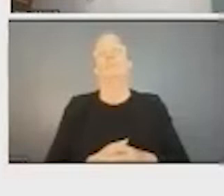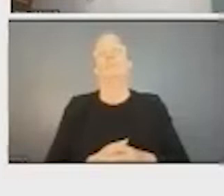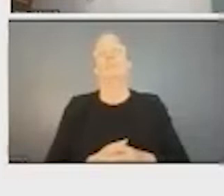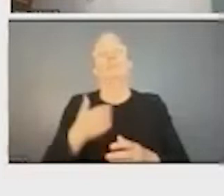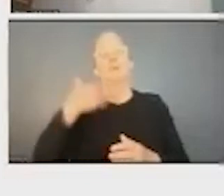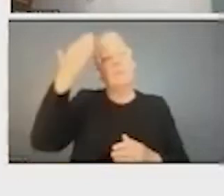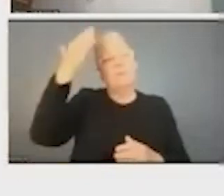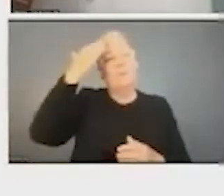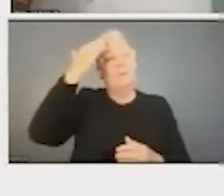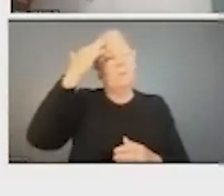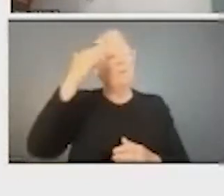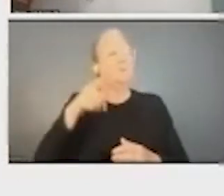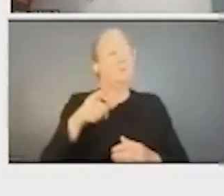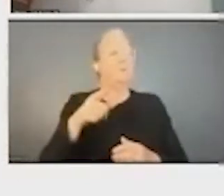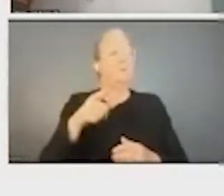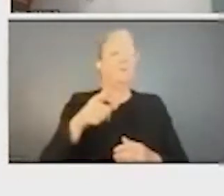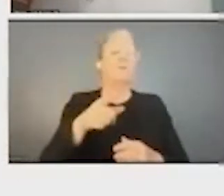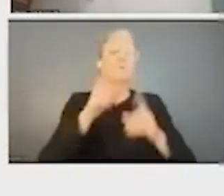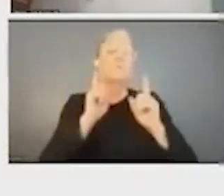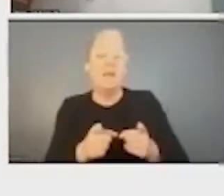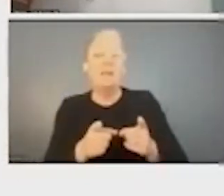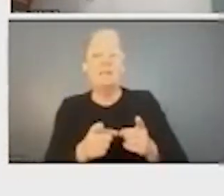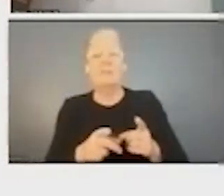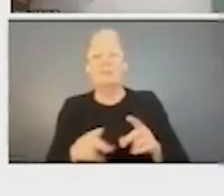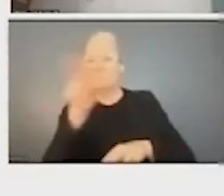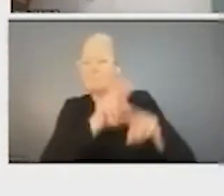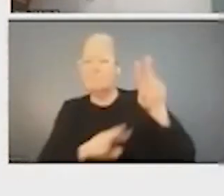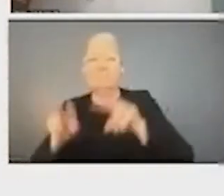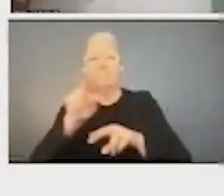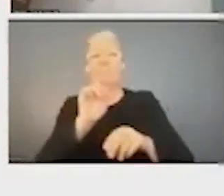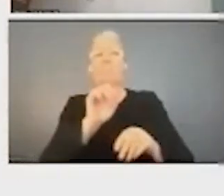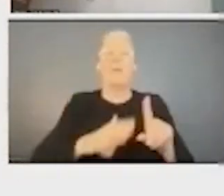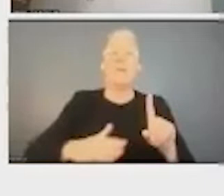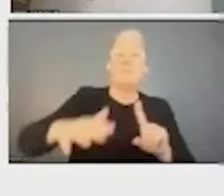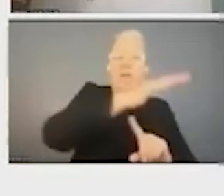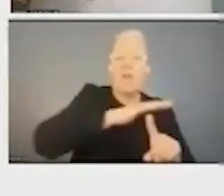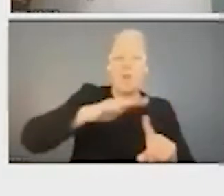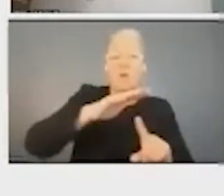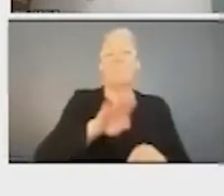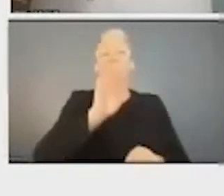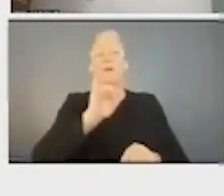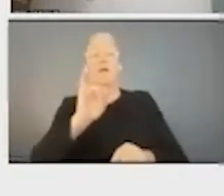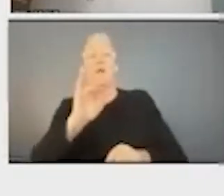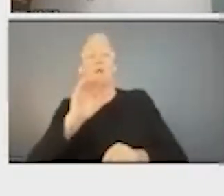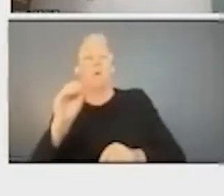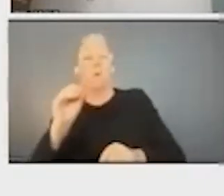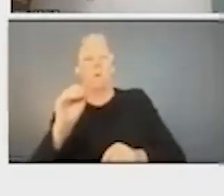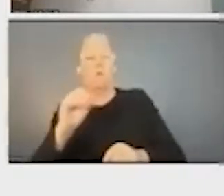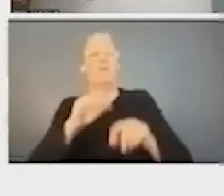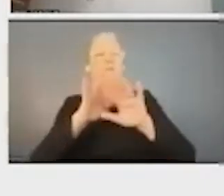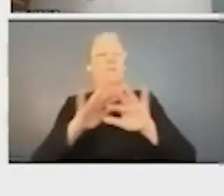أنها لا يمكن الوصول إلى ذلك وأن يتم قياس الأثر على البيئة وعلى التنوع الحيوي